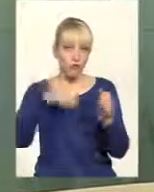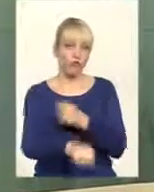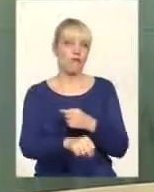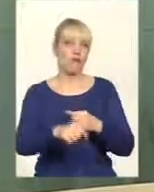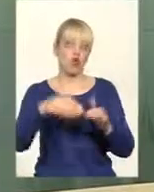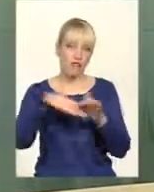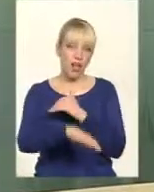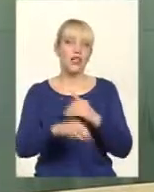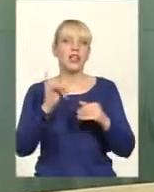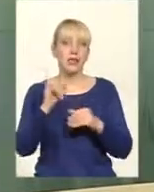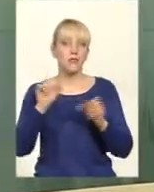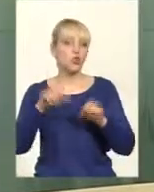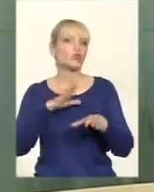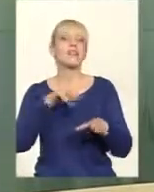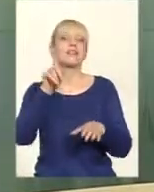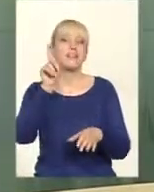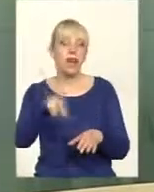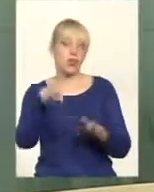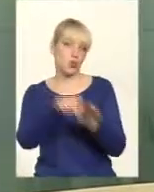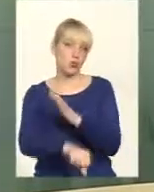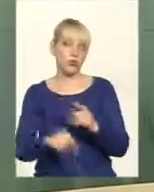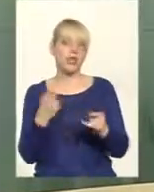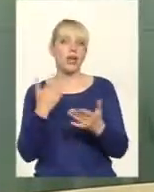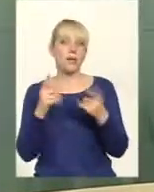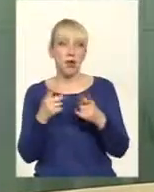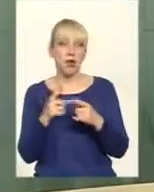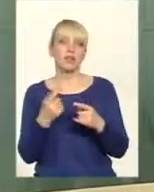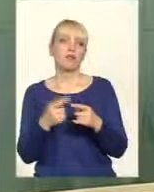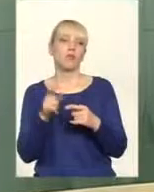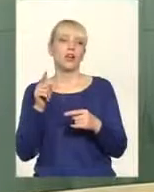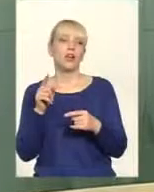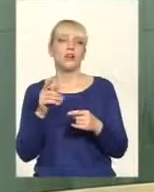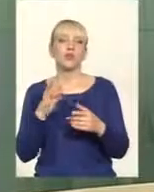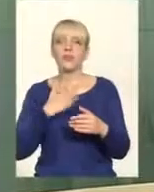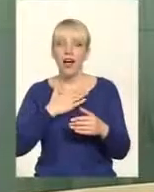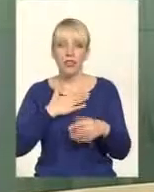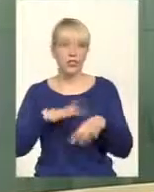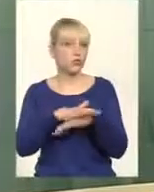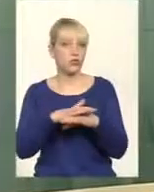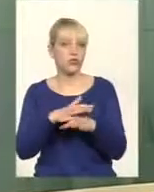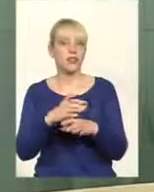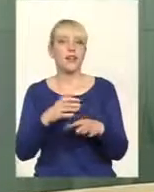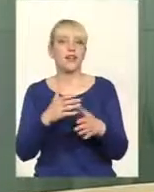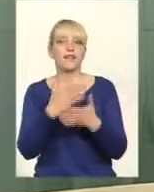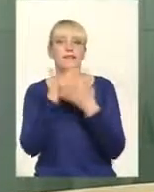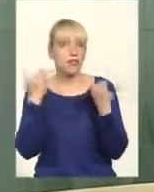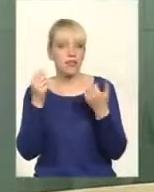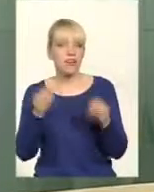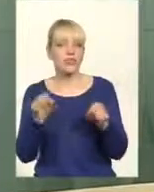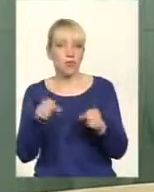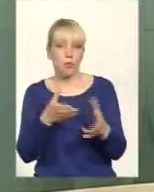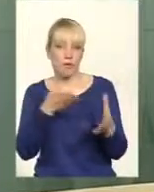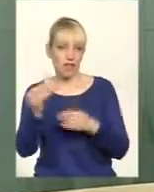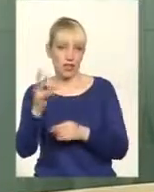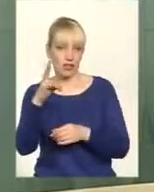убьют. Поэтому, конечно, гражданское общество лишилось этой возможности в свое время как-то повлиять на